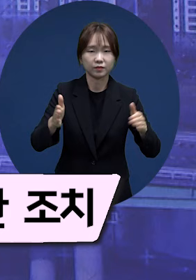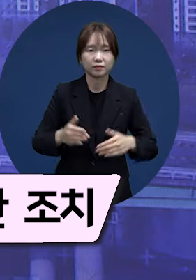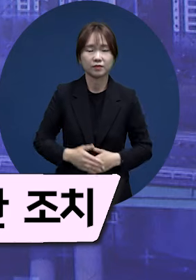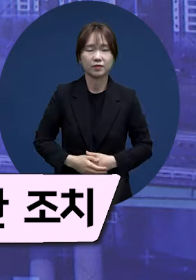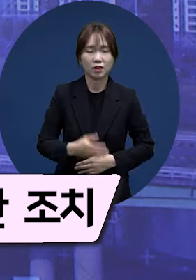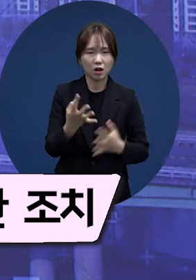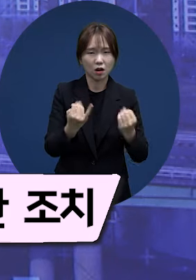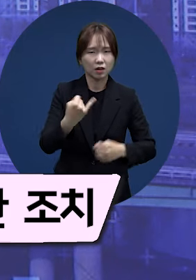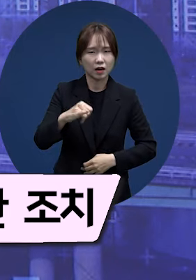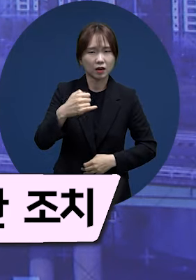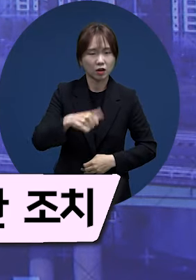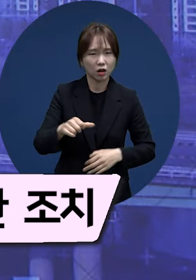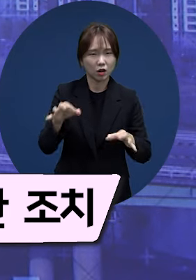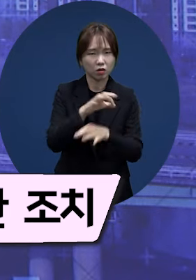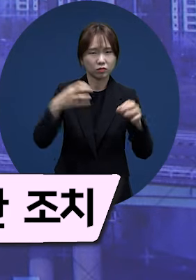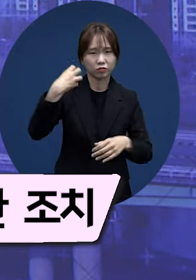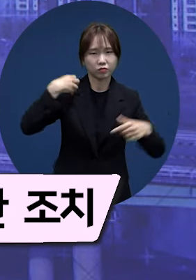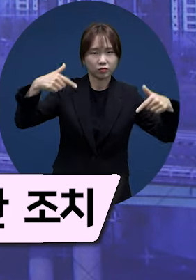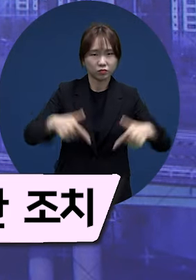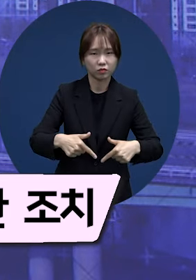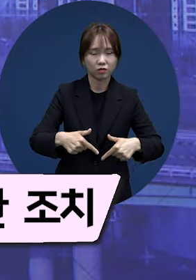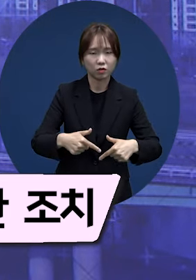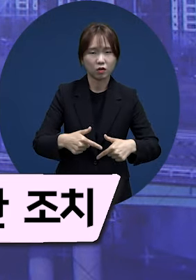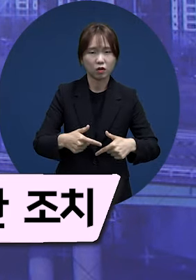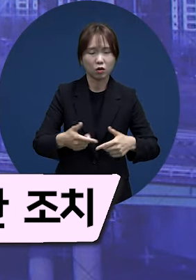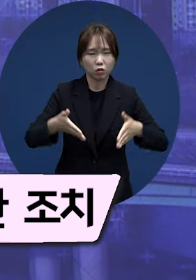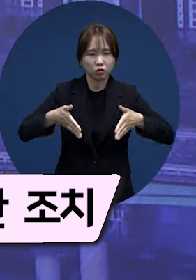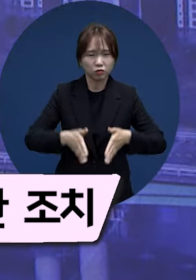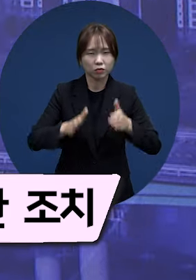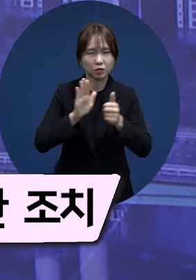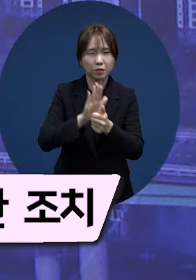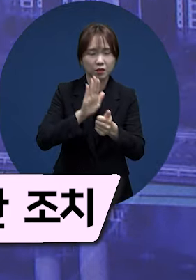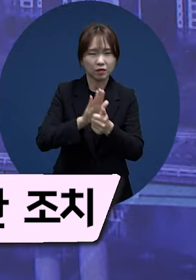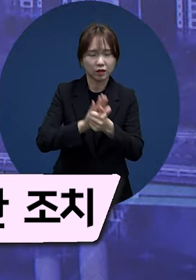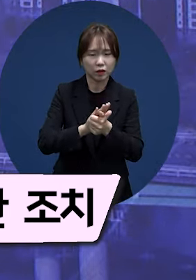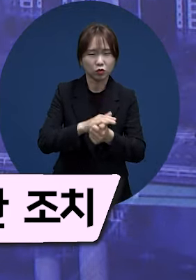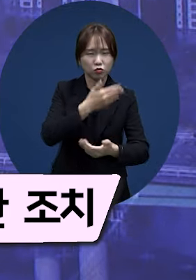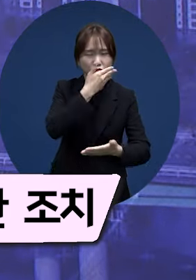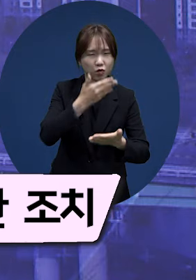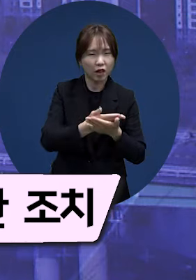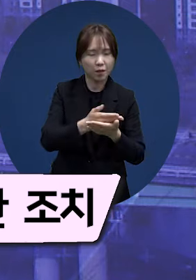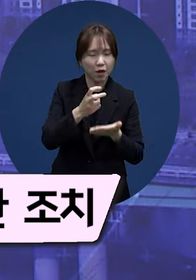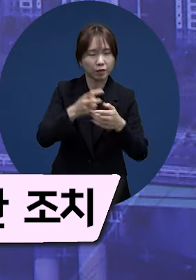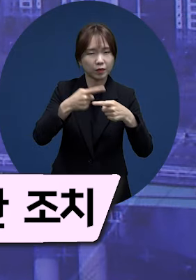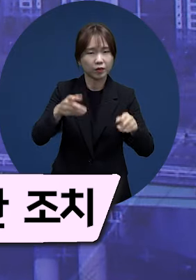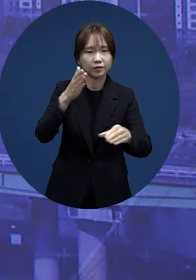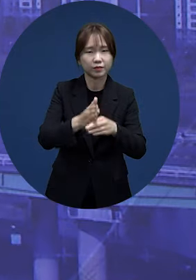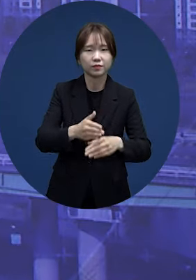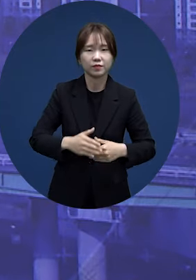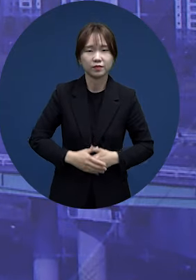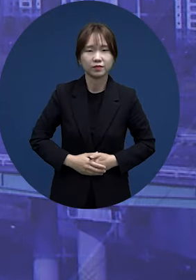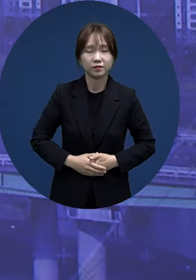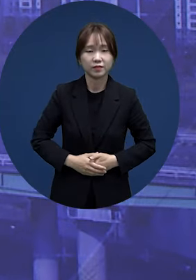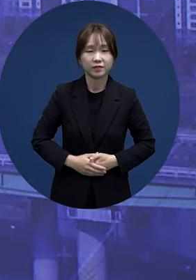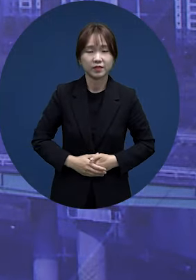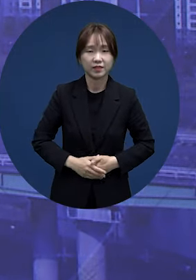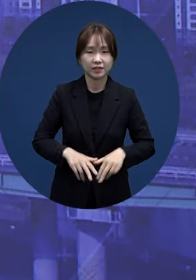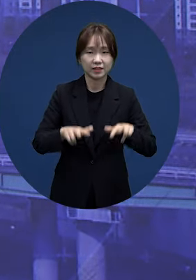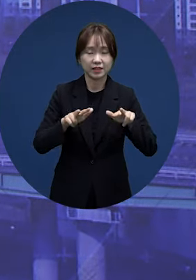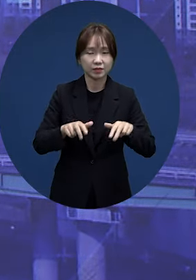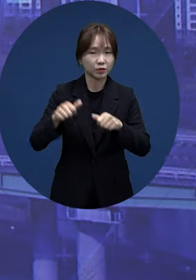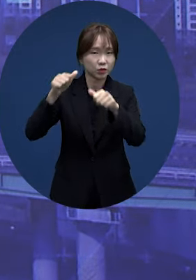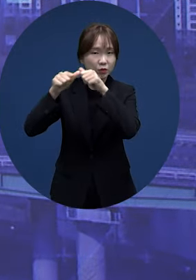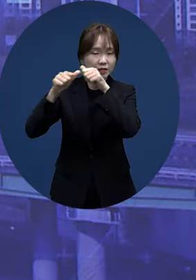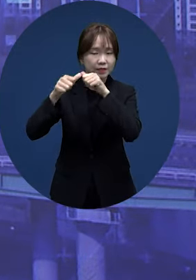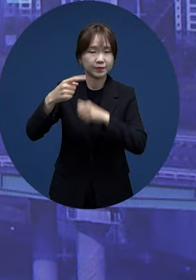예정이며 다자녀 가정의 경제적 부담을 줄이고 출산을 장려하기 위한 중요한 조치로 평가받고 있습니다. 그럼